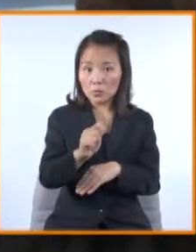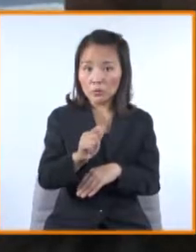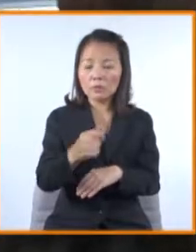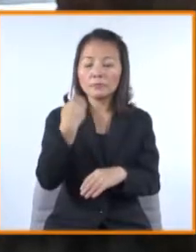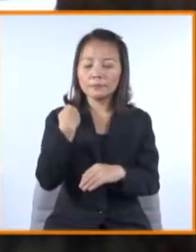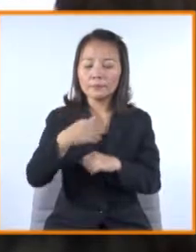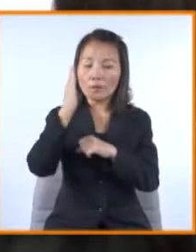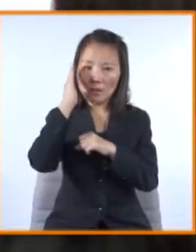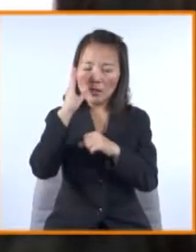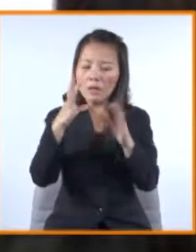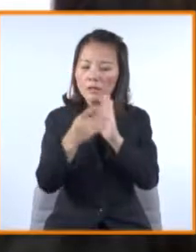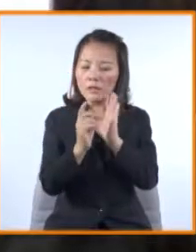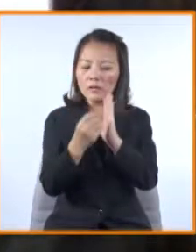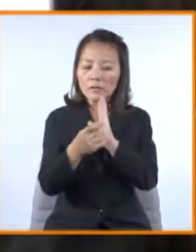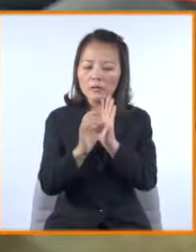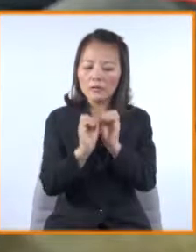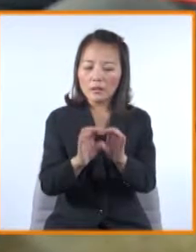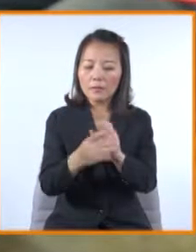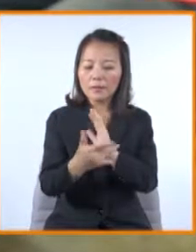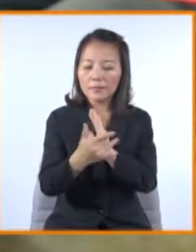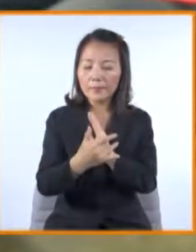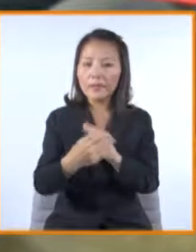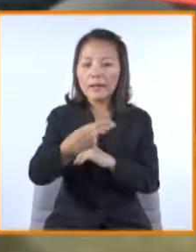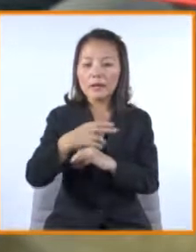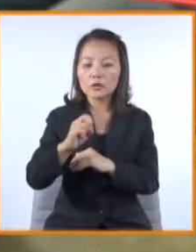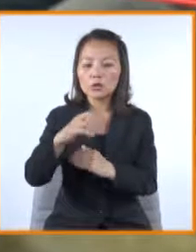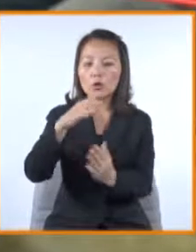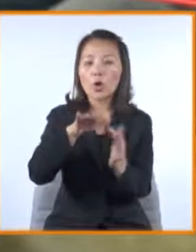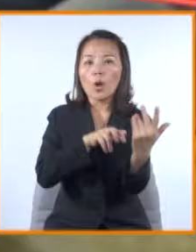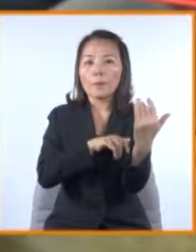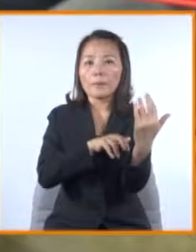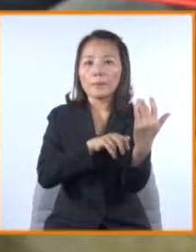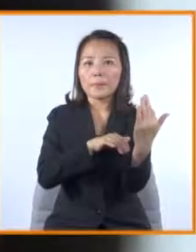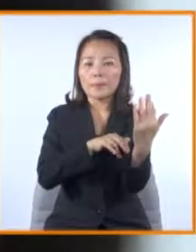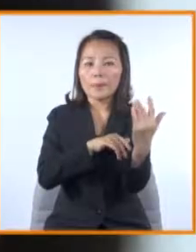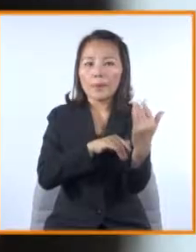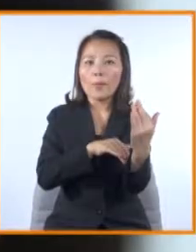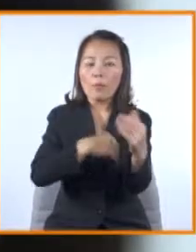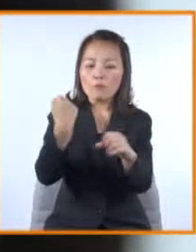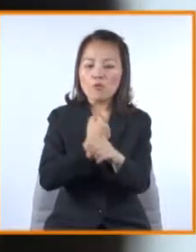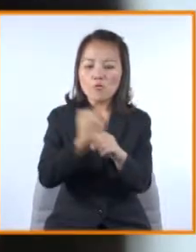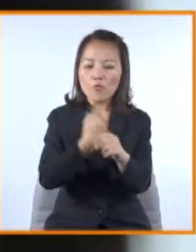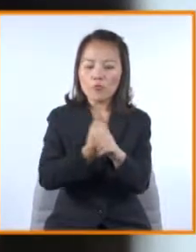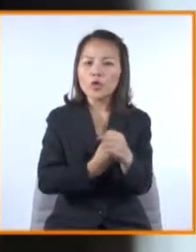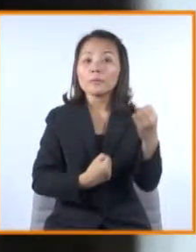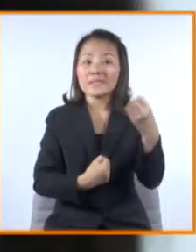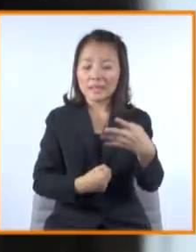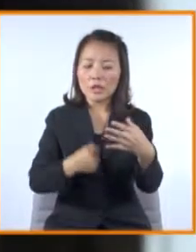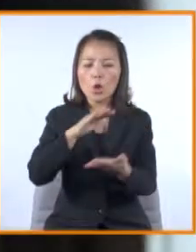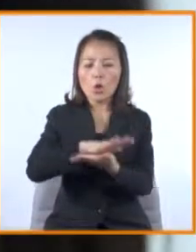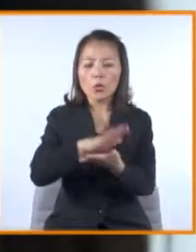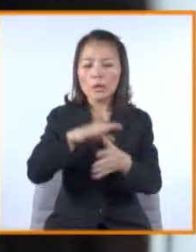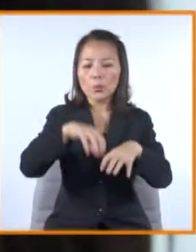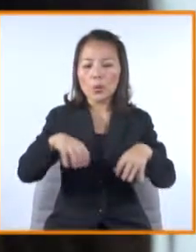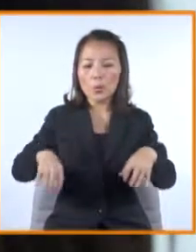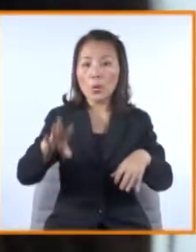และแนะนำนวัตกรรม True Click Live Genius Program หลักสูตรโปรแกรมคอมพิวเตอร์ที่ครอบคลุม4ทักษะให้กับคณาจารย์โรงเรียนเอกชนกว่า60แห่